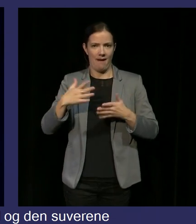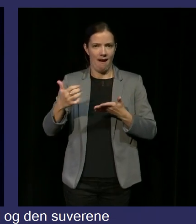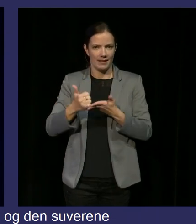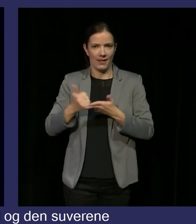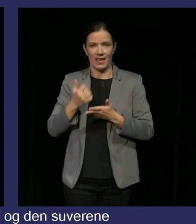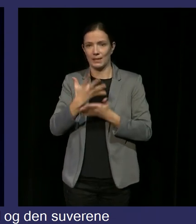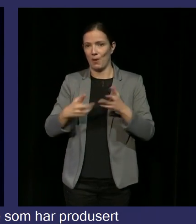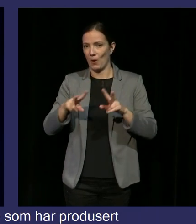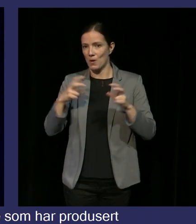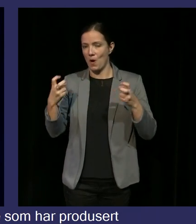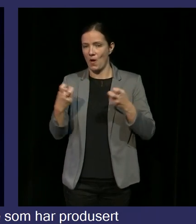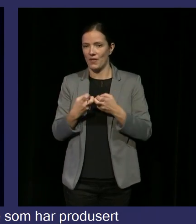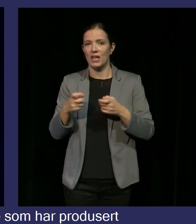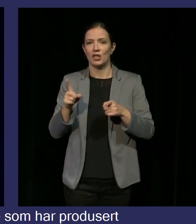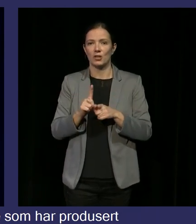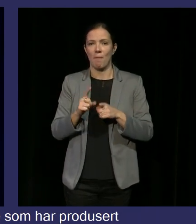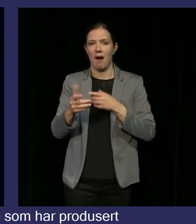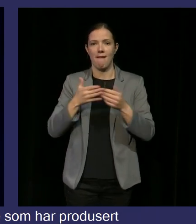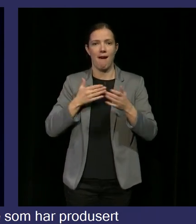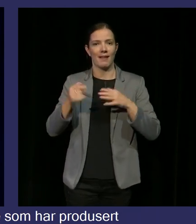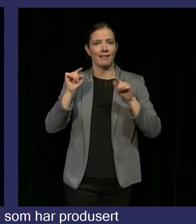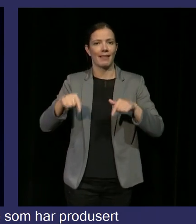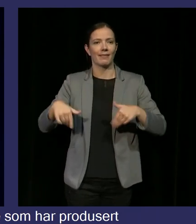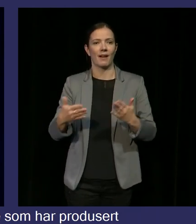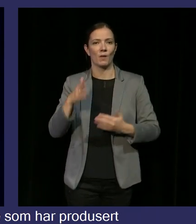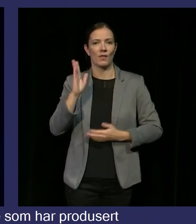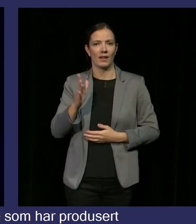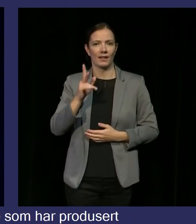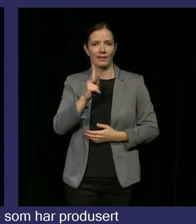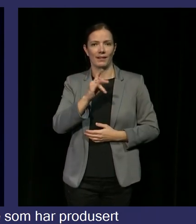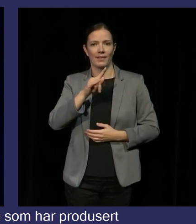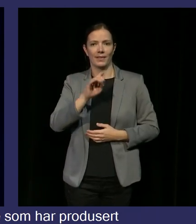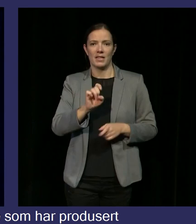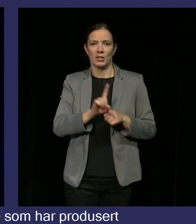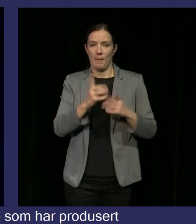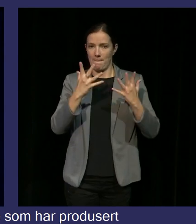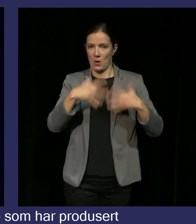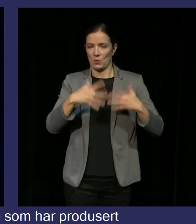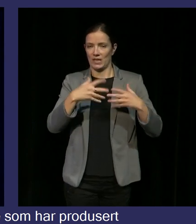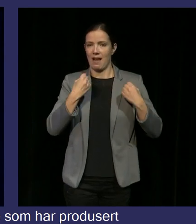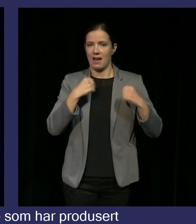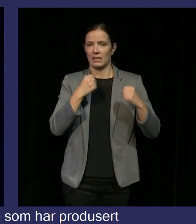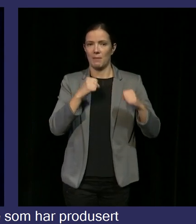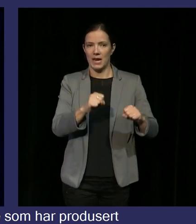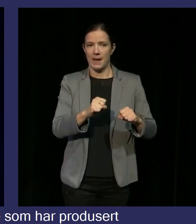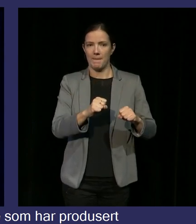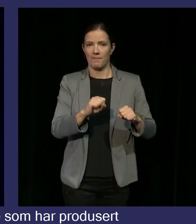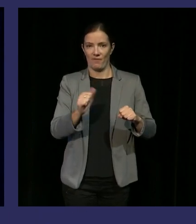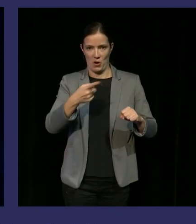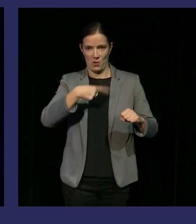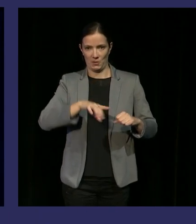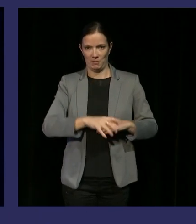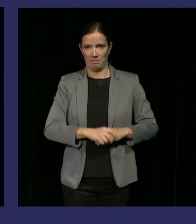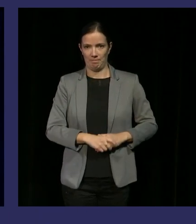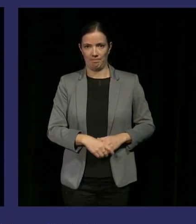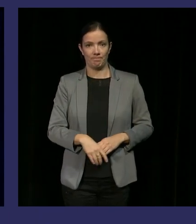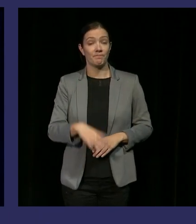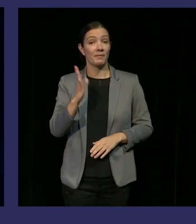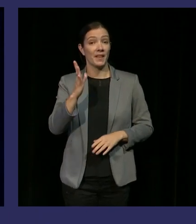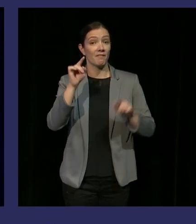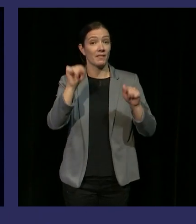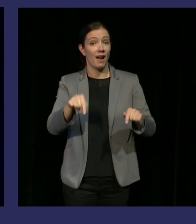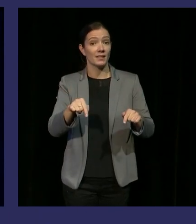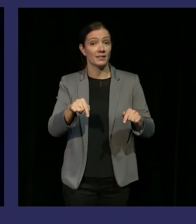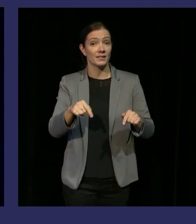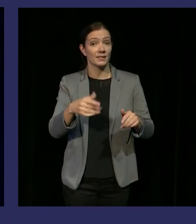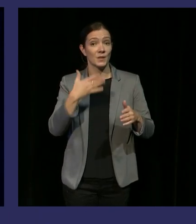i Språkrådet, som har lagt denne dagen. Og takk til Kate, som har produsert arrangementet for oss. Takk for i dag,